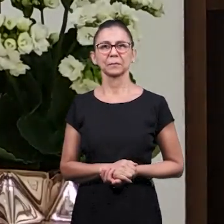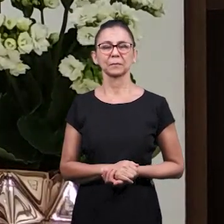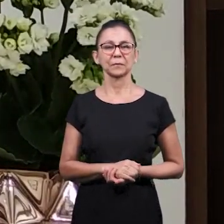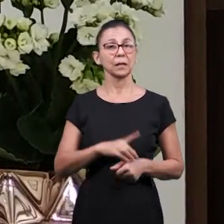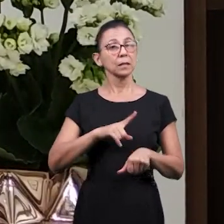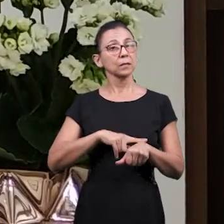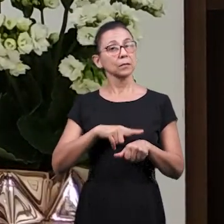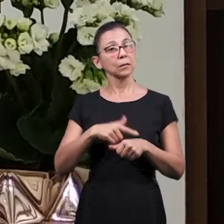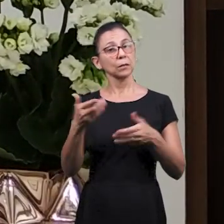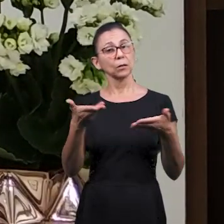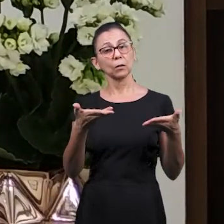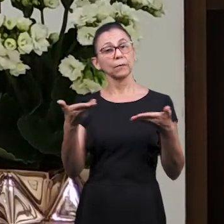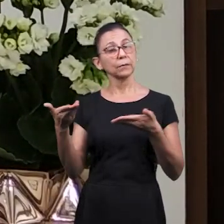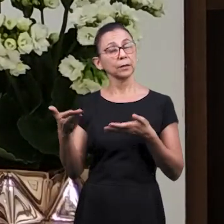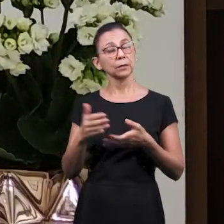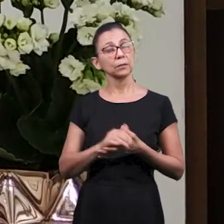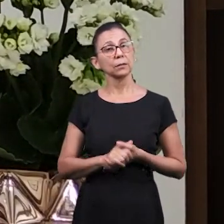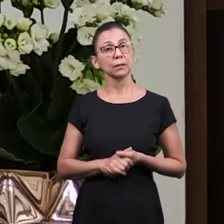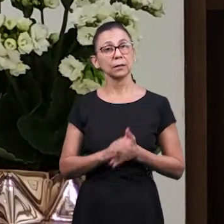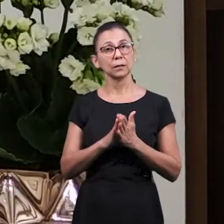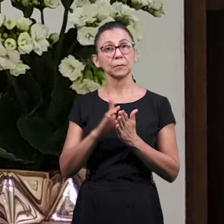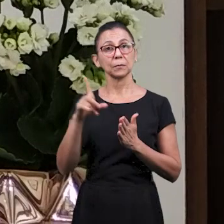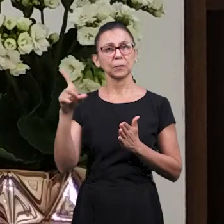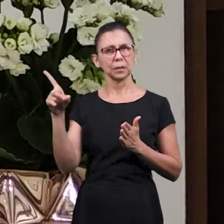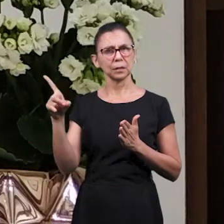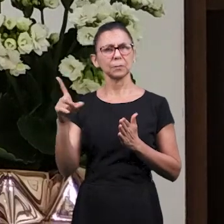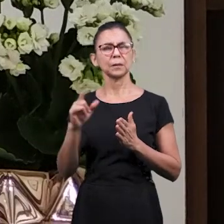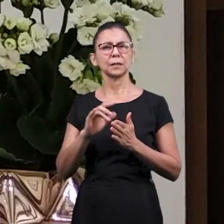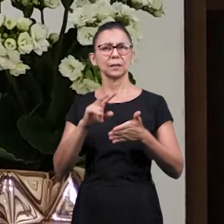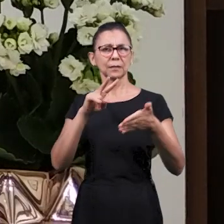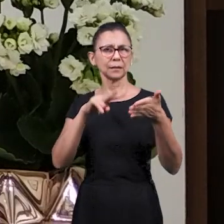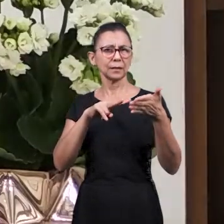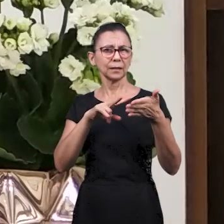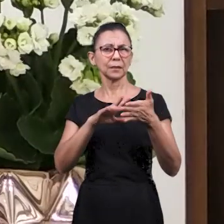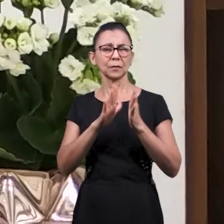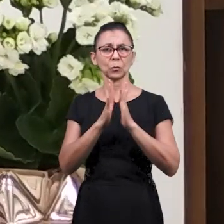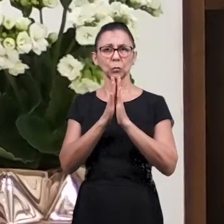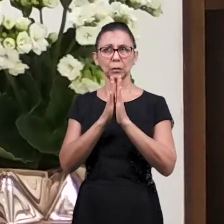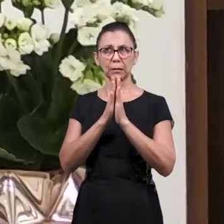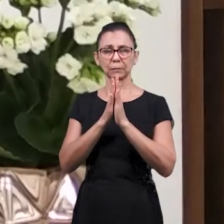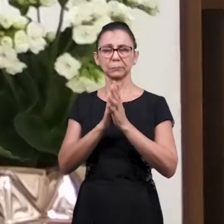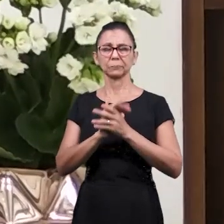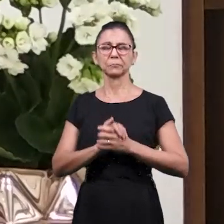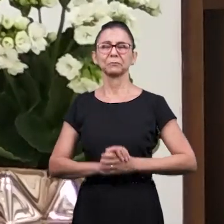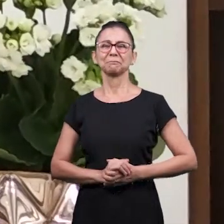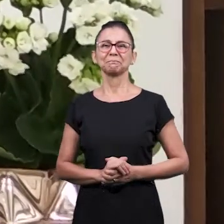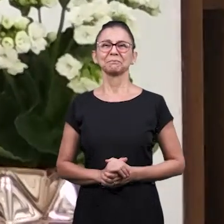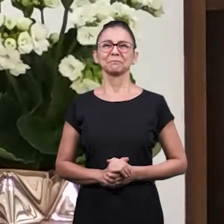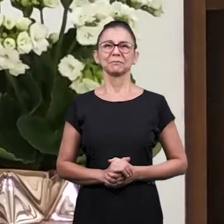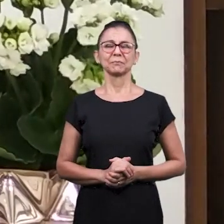этот момент. Давайте откроем наши Библии, Слово Божие.